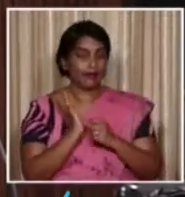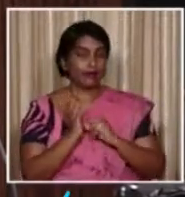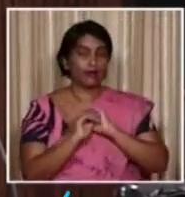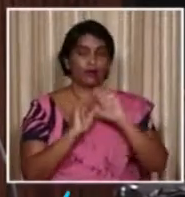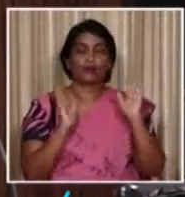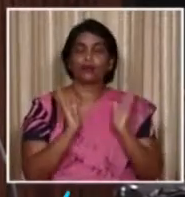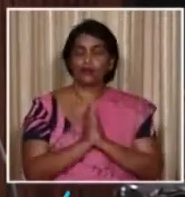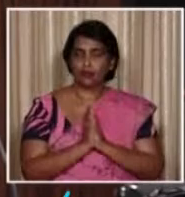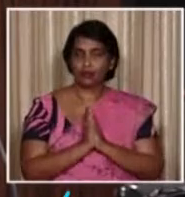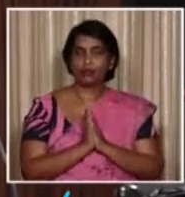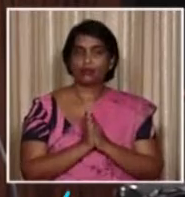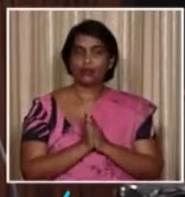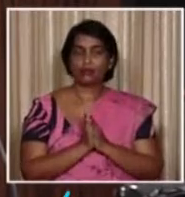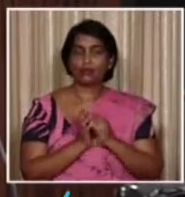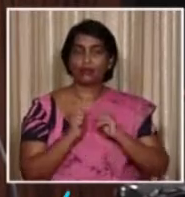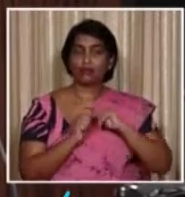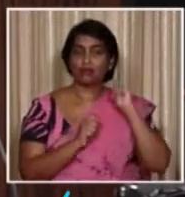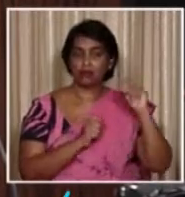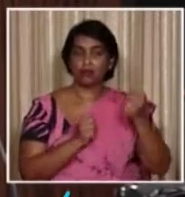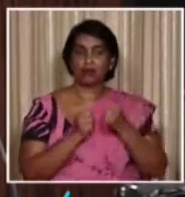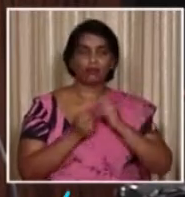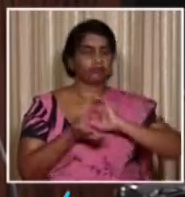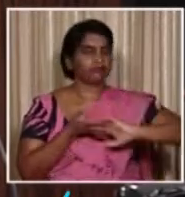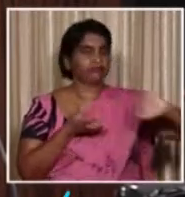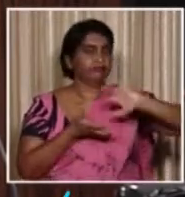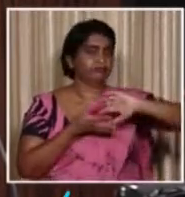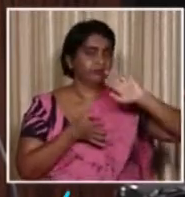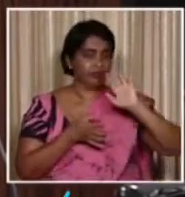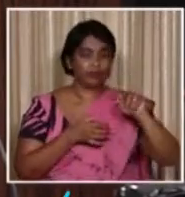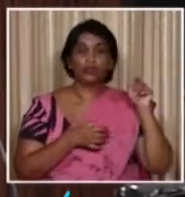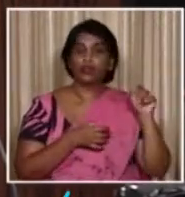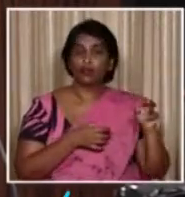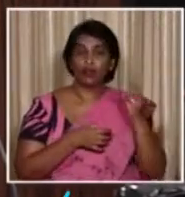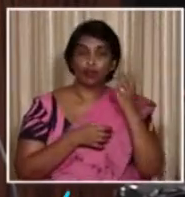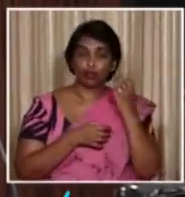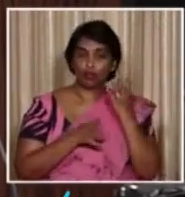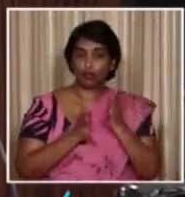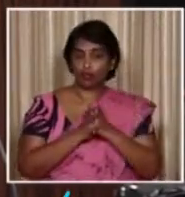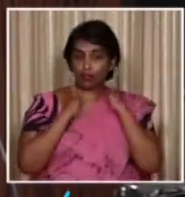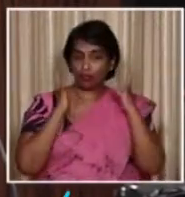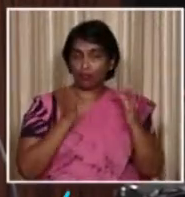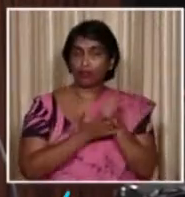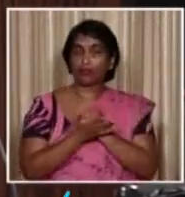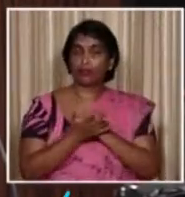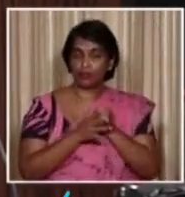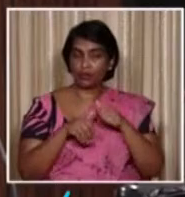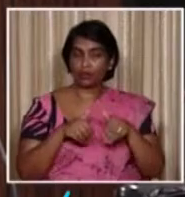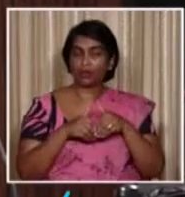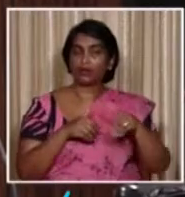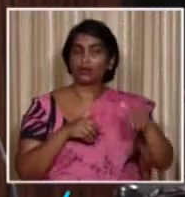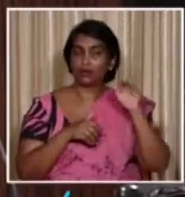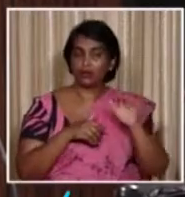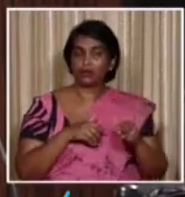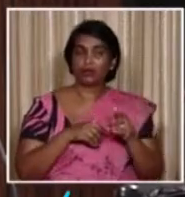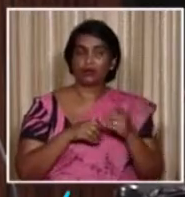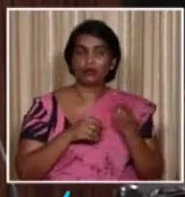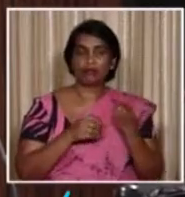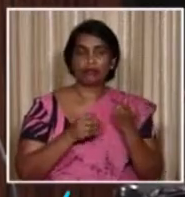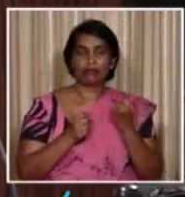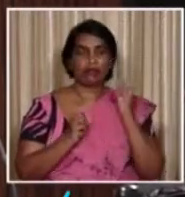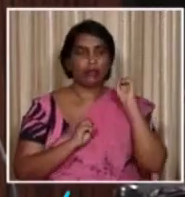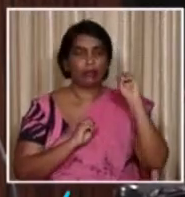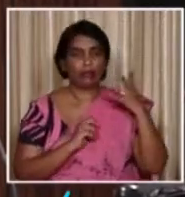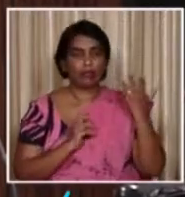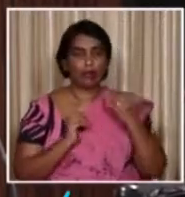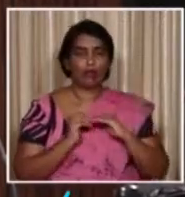සියලුම දේවල් අය කරගන්න ඒ ආයතන වලින් කටයුතු කරමින් ඉන්නවා මේ 3000කට අදාළ සියලු දෙනා මේ වෙනකොට ඒගොල්ලන්ගේ ක්‍රිබ් එක